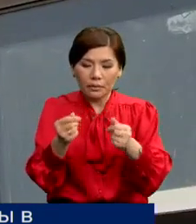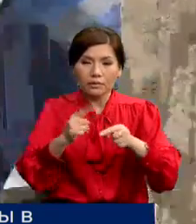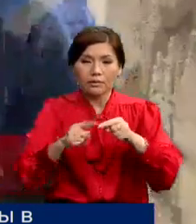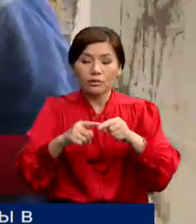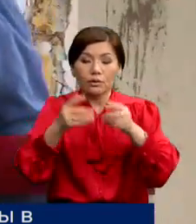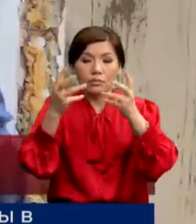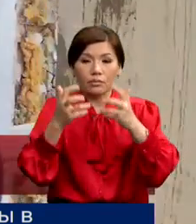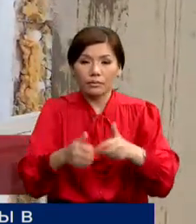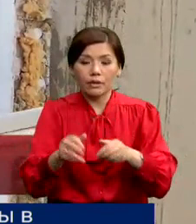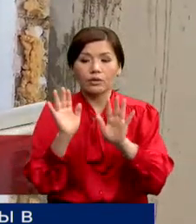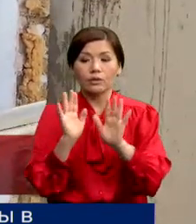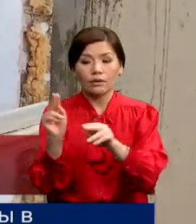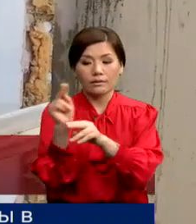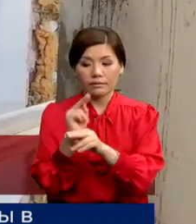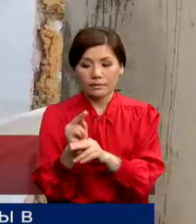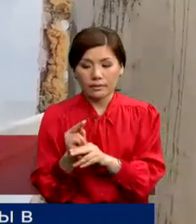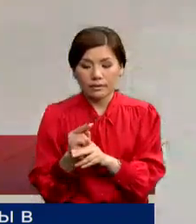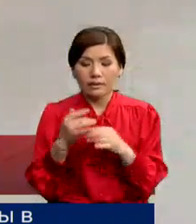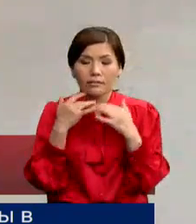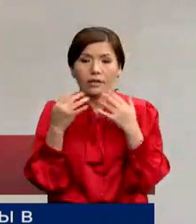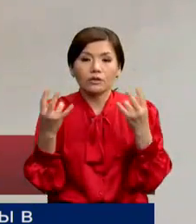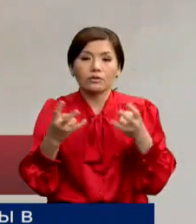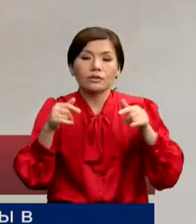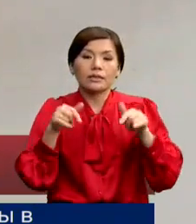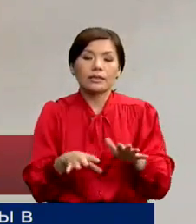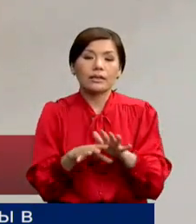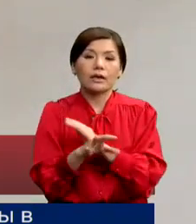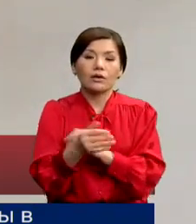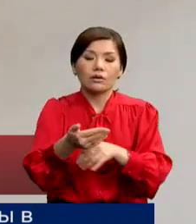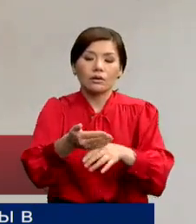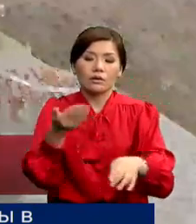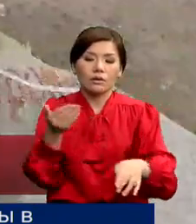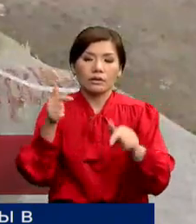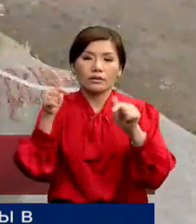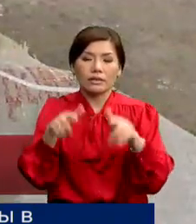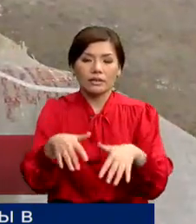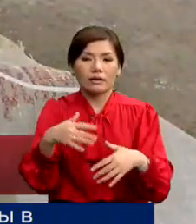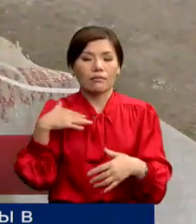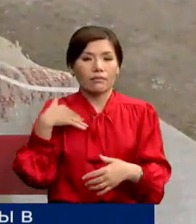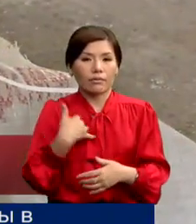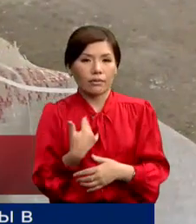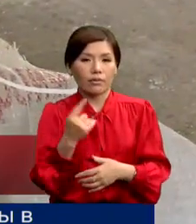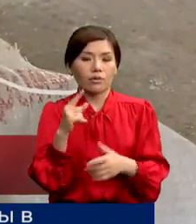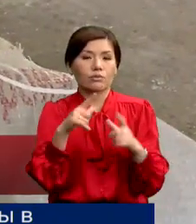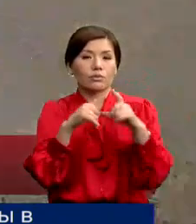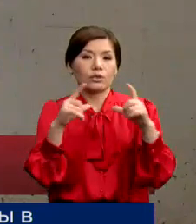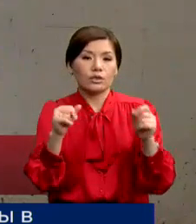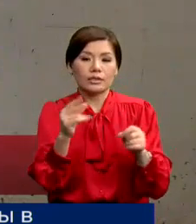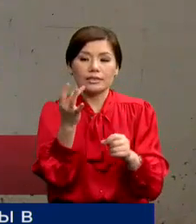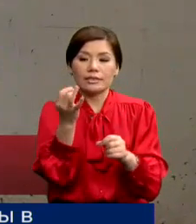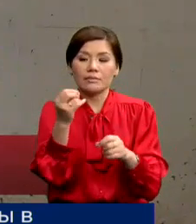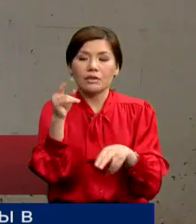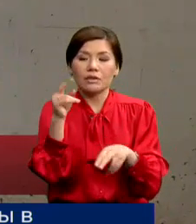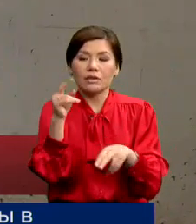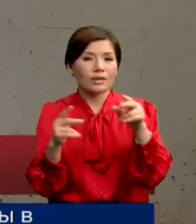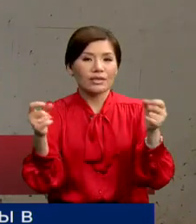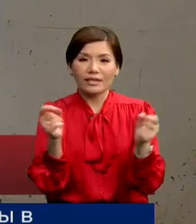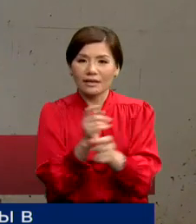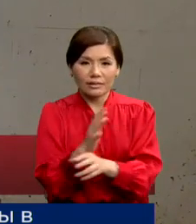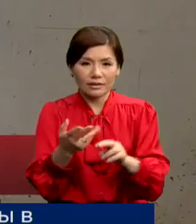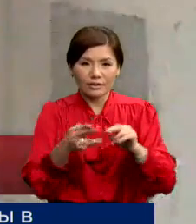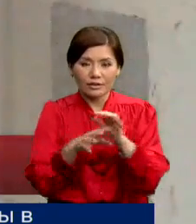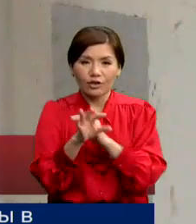тұрған мектепке тек жөндеу жұмыстарын жүргізу қажет деген шенділердің әу бастағы шешіміне қайран. Өйткені мектеп сейсмикалық нормаға сай емес дейді.